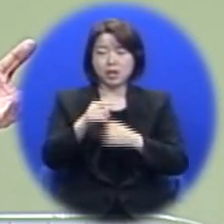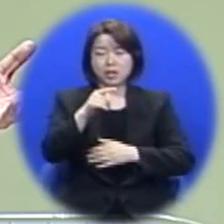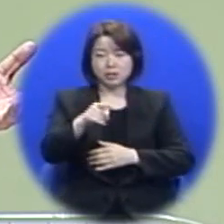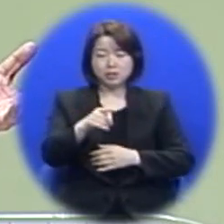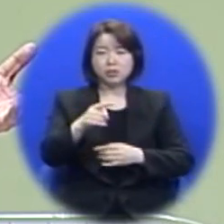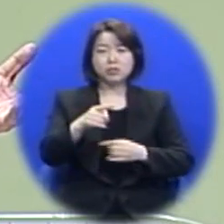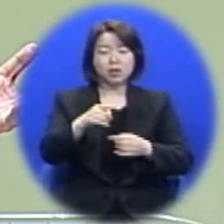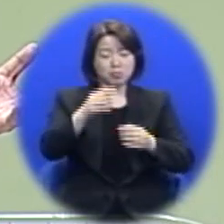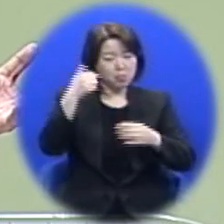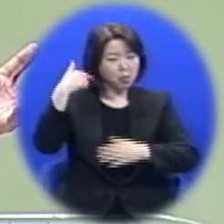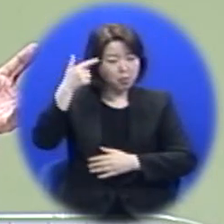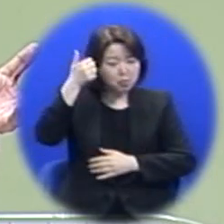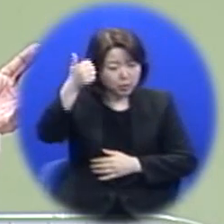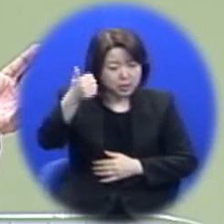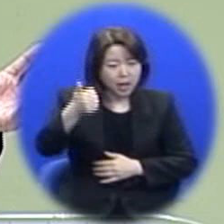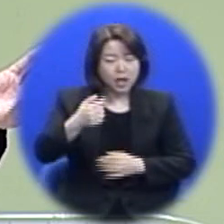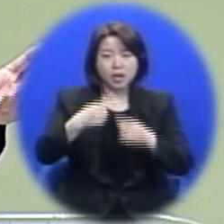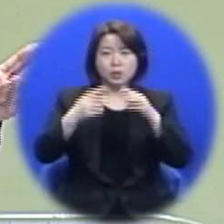많으니까